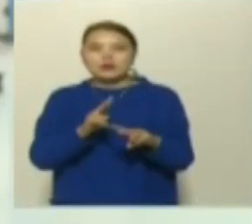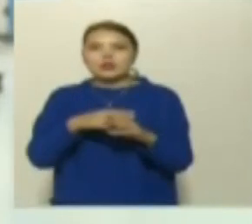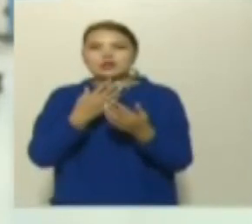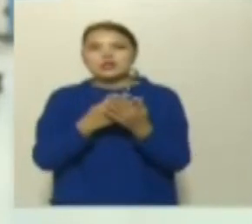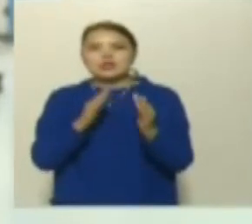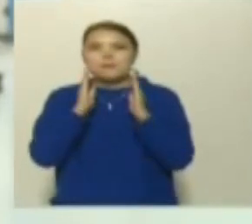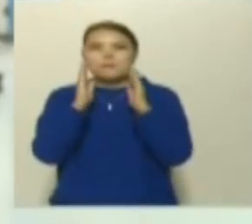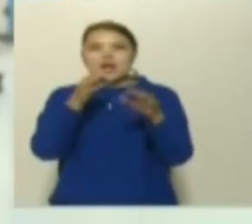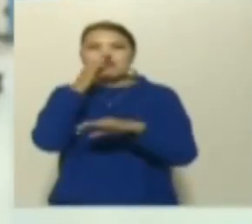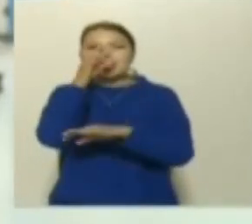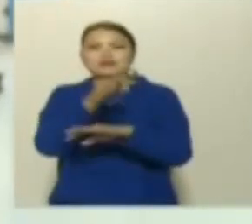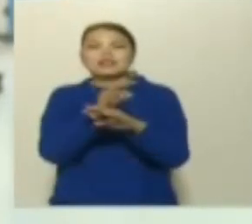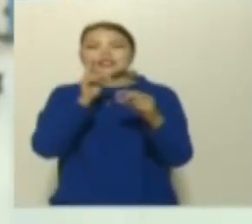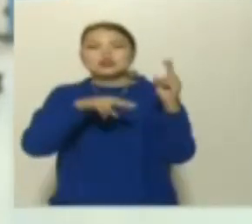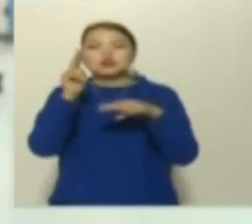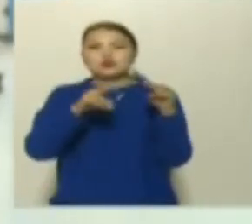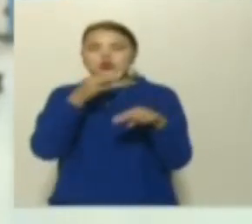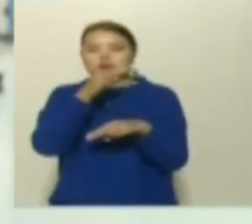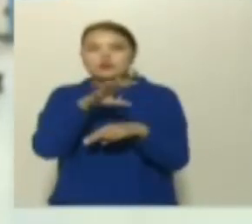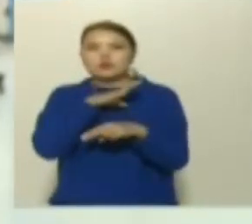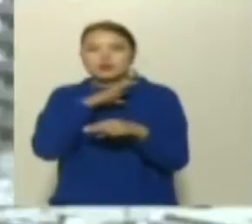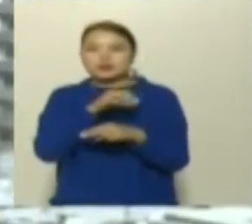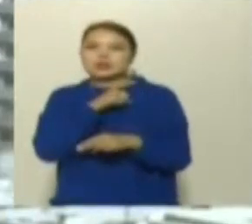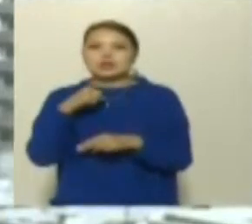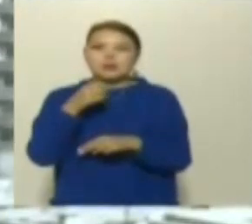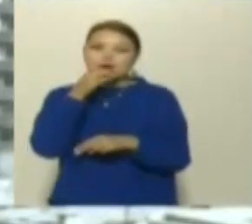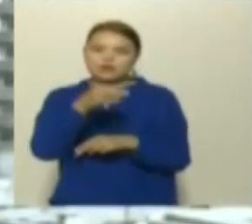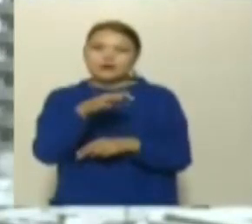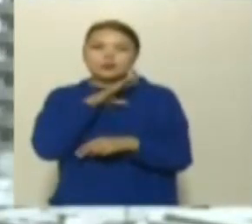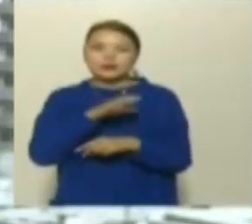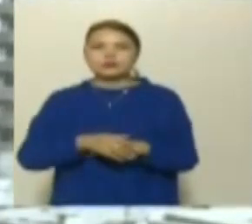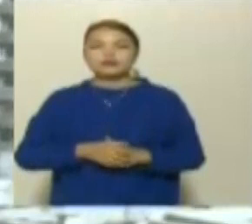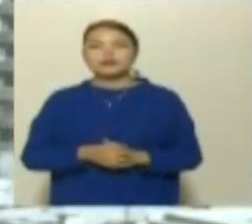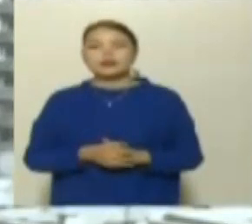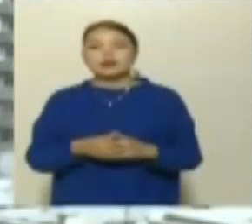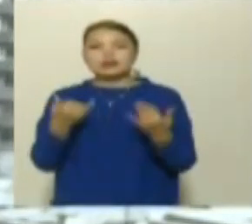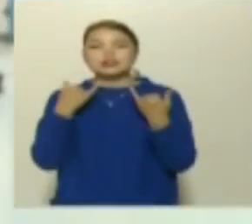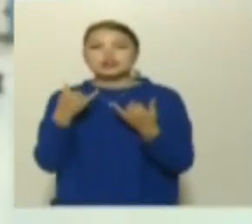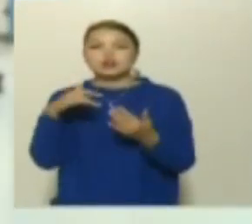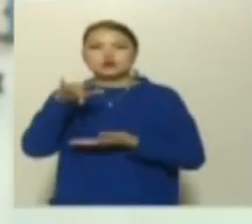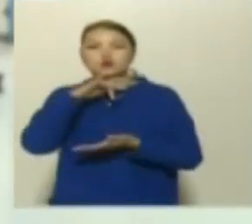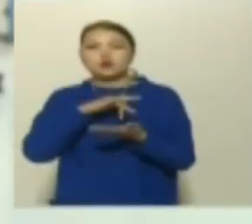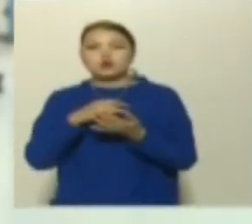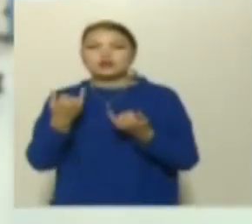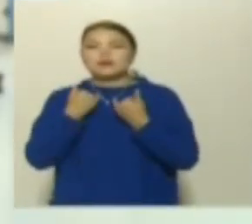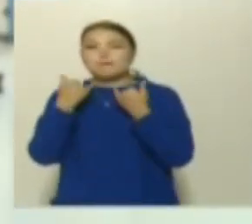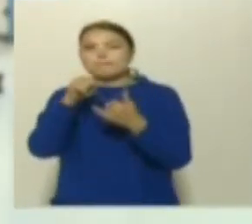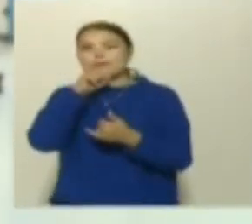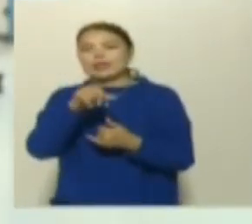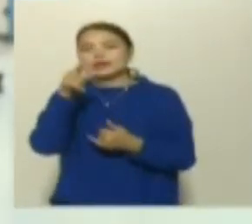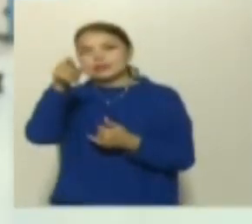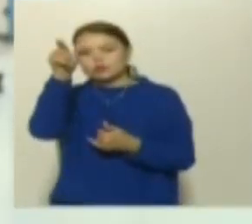бізді тікелей жауапты қылды және сол үшін басымызбен жауап беретінбіз. Қазіргі қаламыз сол ардагерлердің қолымен